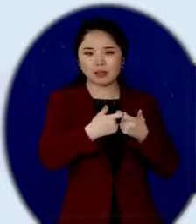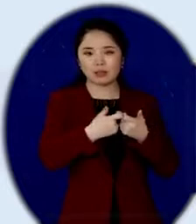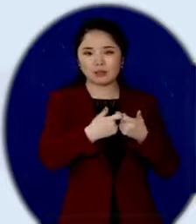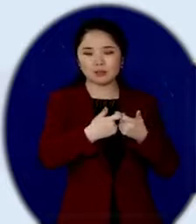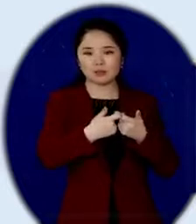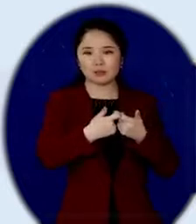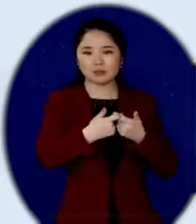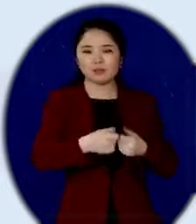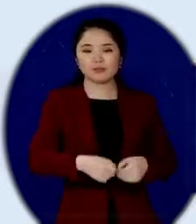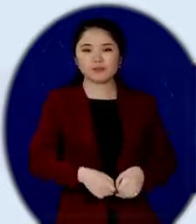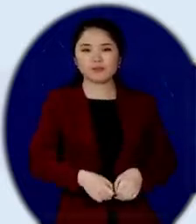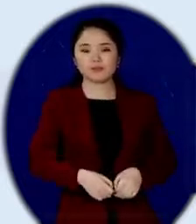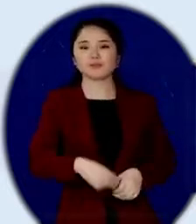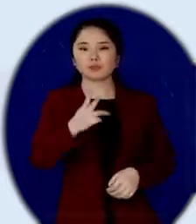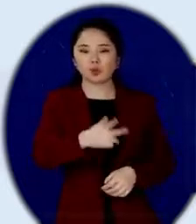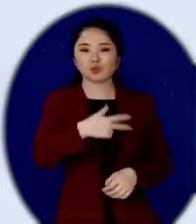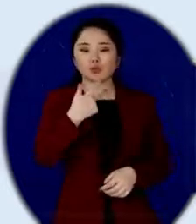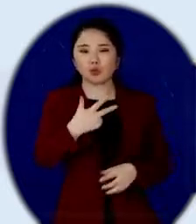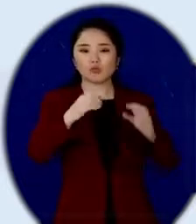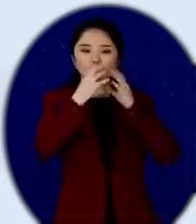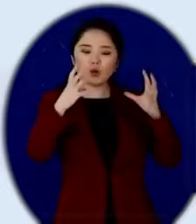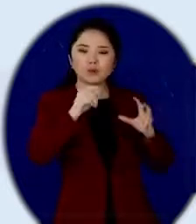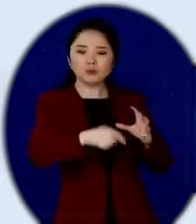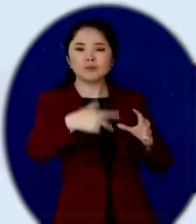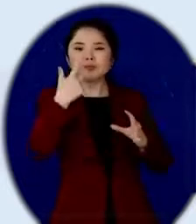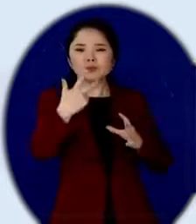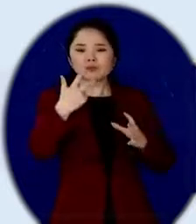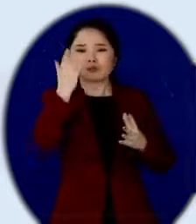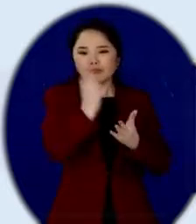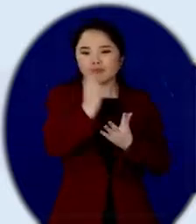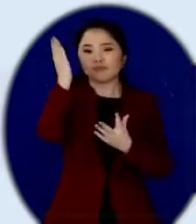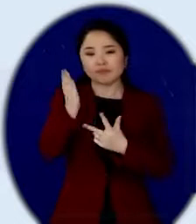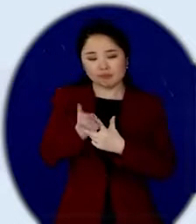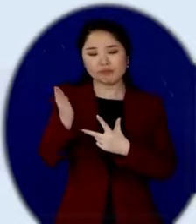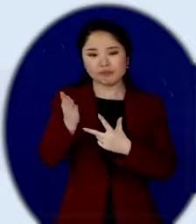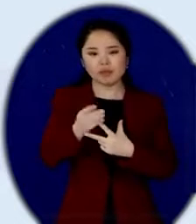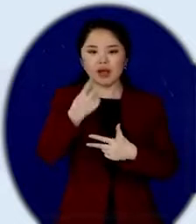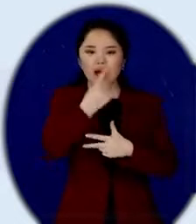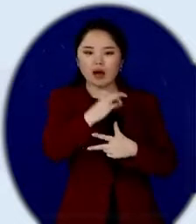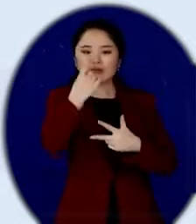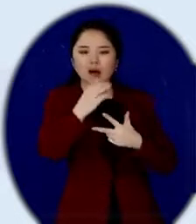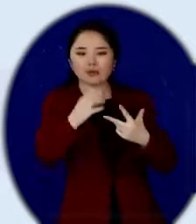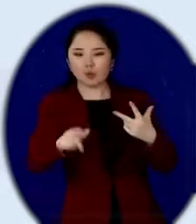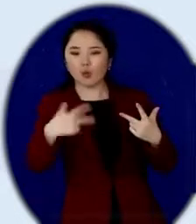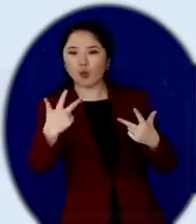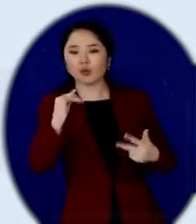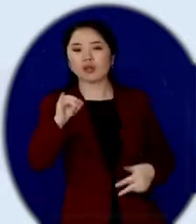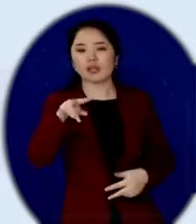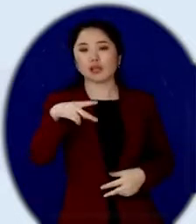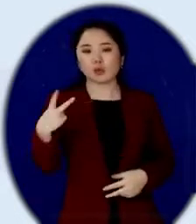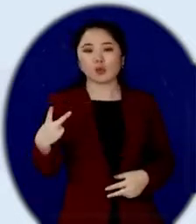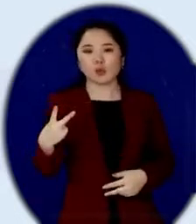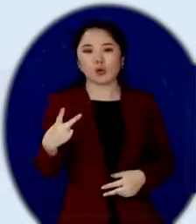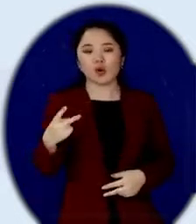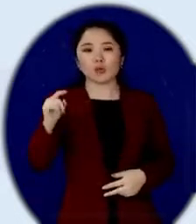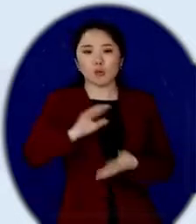нь 33 бөмбөлгийг 3 тэнцүү хуваая. 10 гараад 3 үлдсэн байна. Гэтэл бид